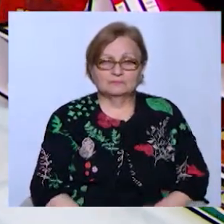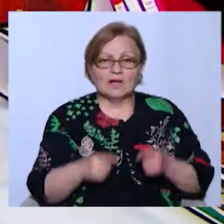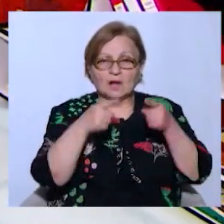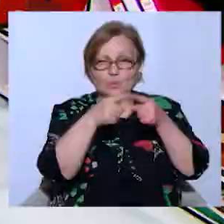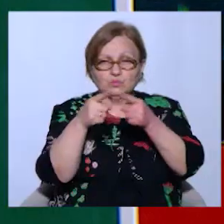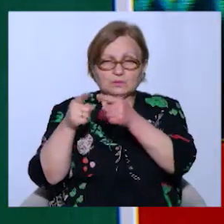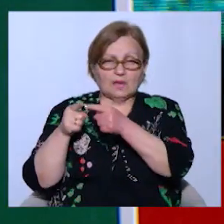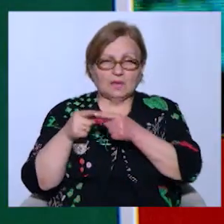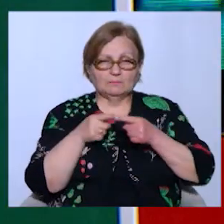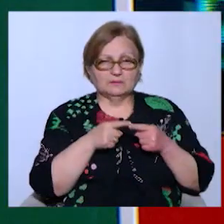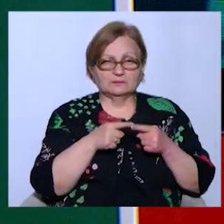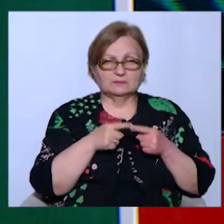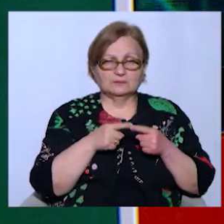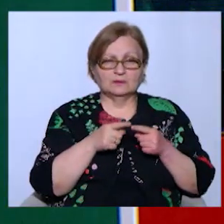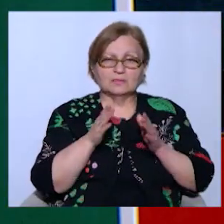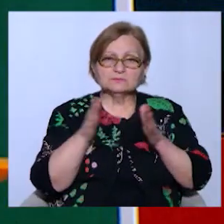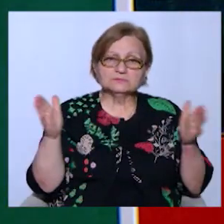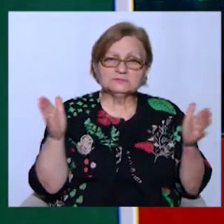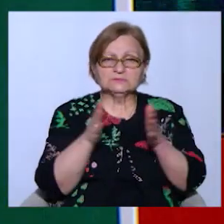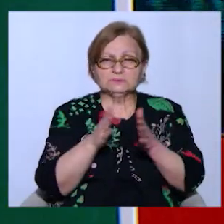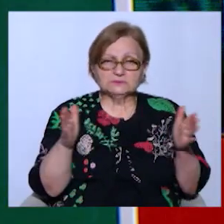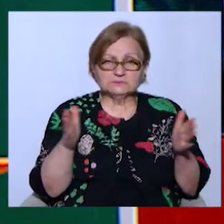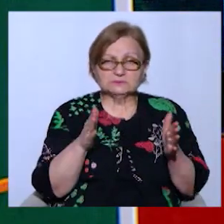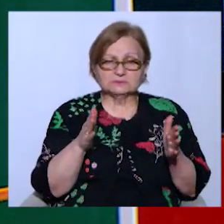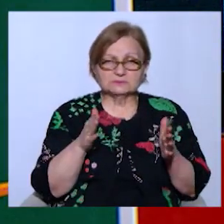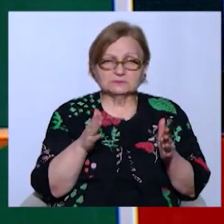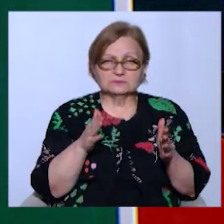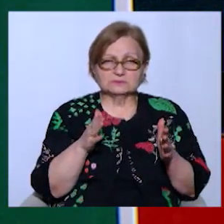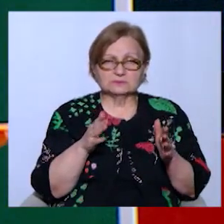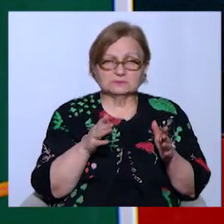კუთხეები თავისი სიდიდის მიხედვით